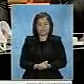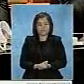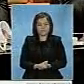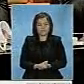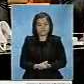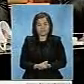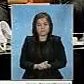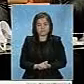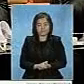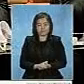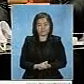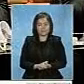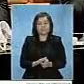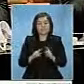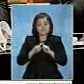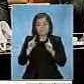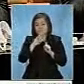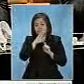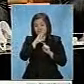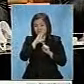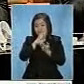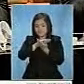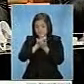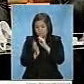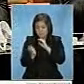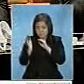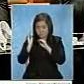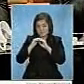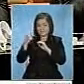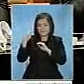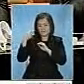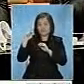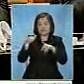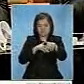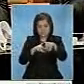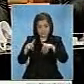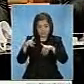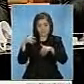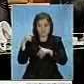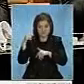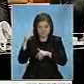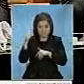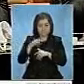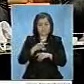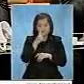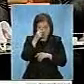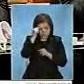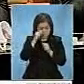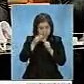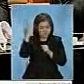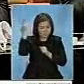รับสิ่งเหล่านั้นจะเป็นประโยชน์ต่อพฤติกรรมของผู้บริโภคดังนั้นในอดีตเราเคยปรับภาษีสรรพสามิ